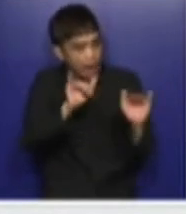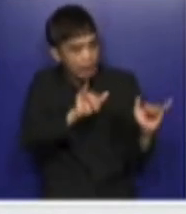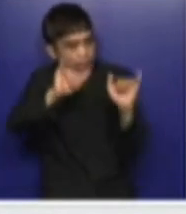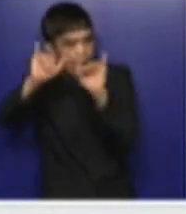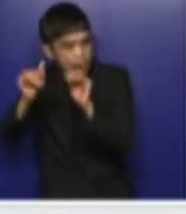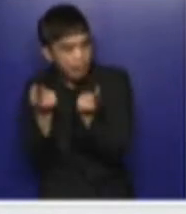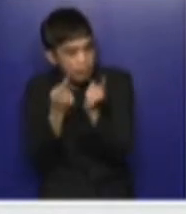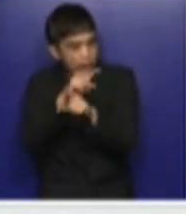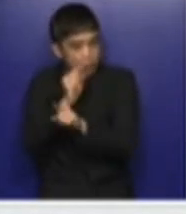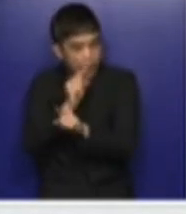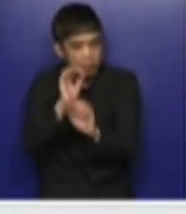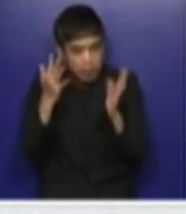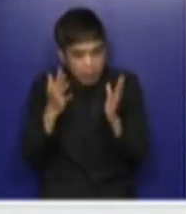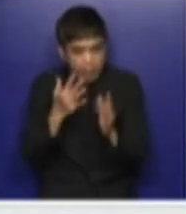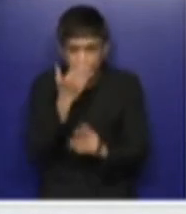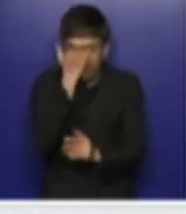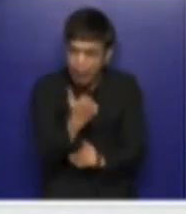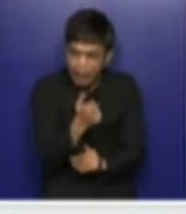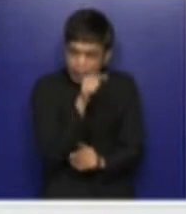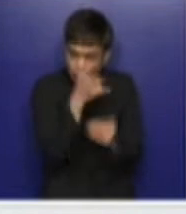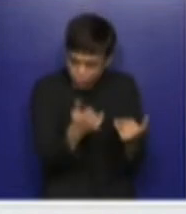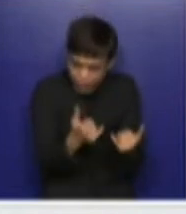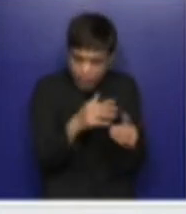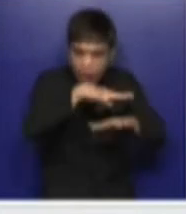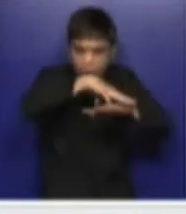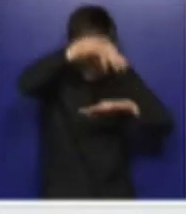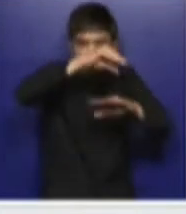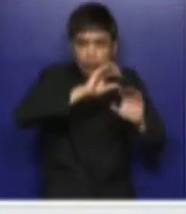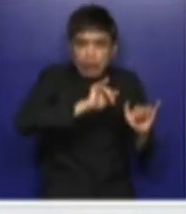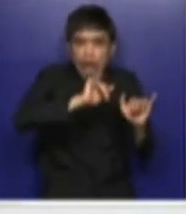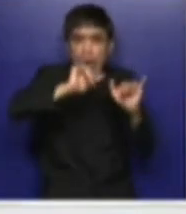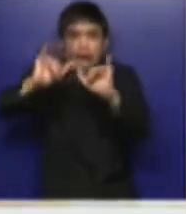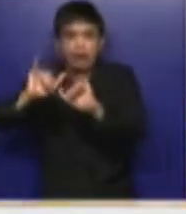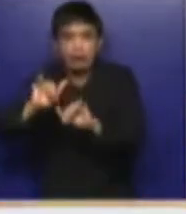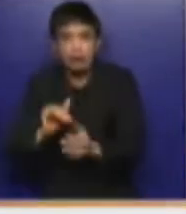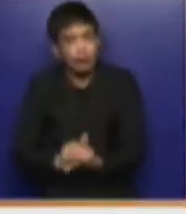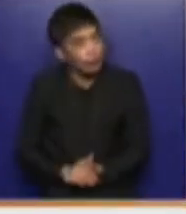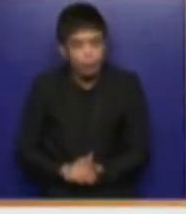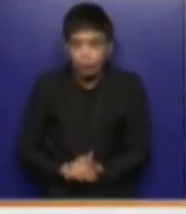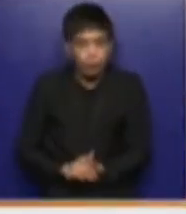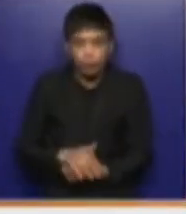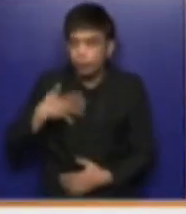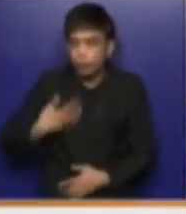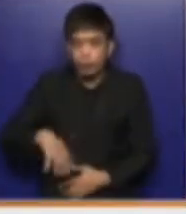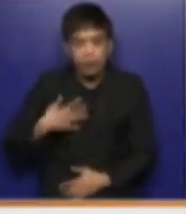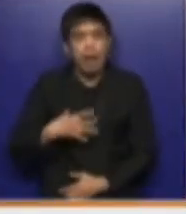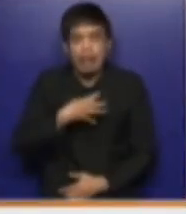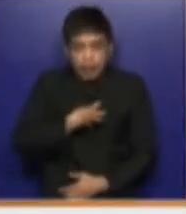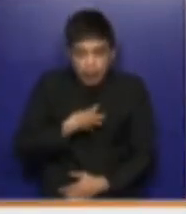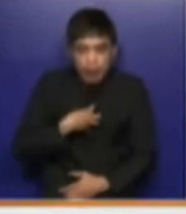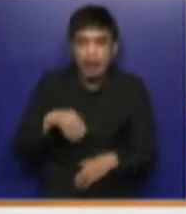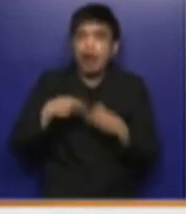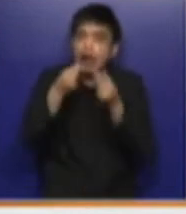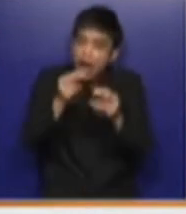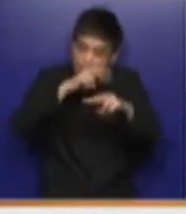ไรค่ะโดยสรุปนะคะดิฉันอยากเห็นการดูแลโบราณสถานซึ่งเป็นสมบัติของชาติอย่างทั่วถึงอยากเห็นการใช้วัฒนธรร